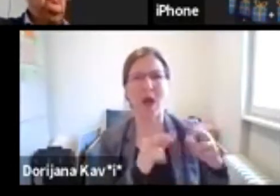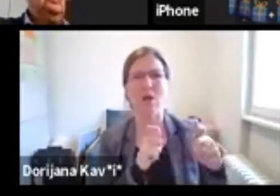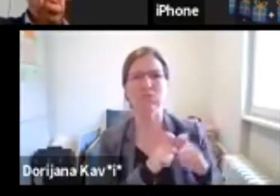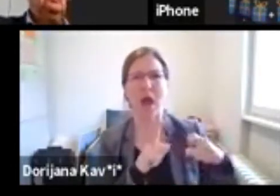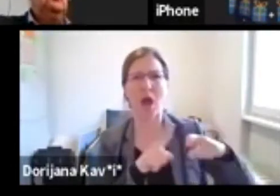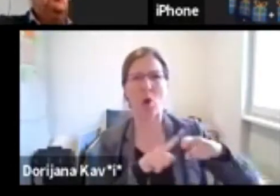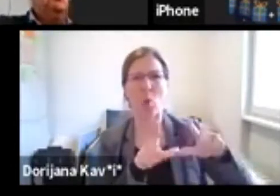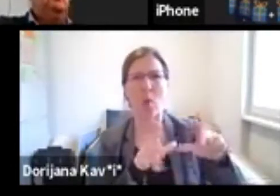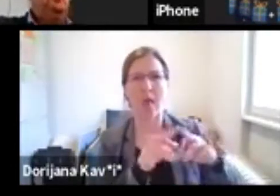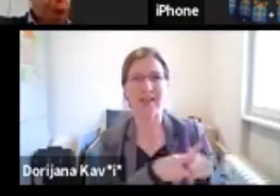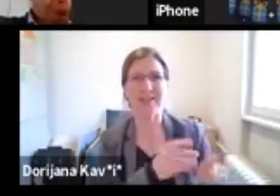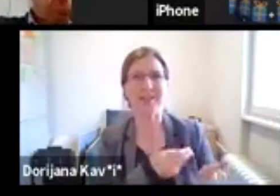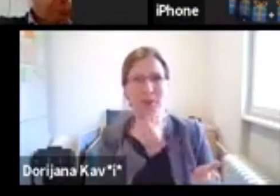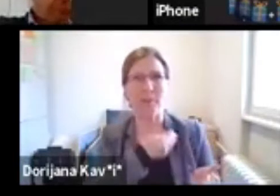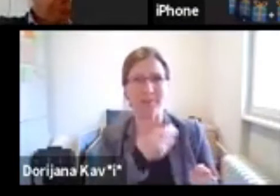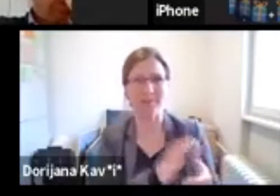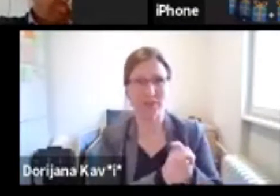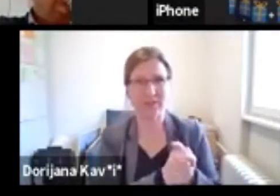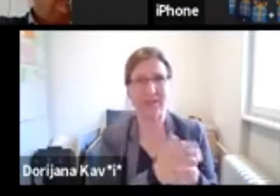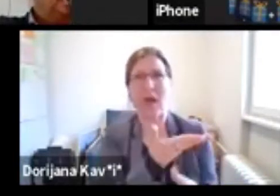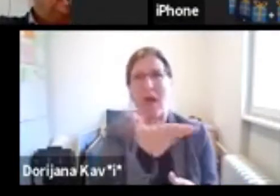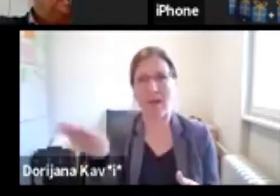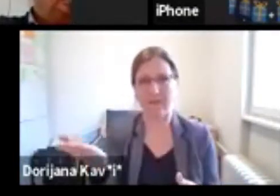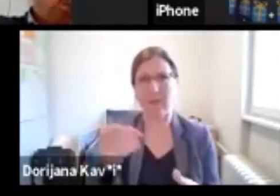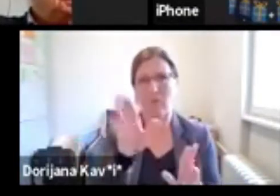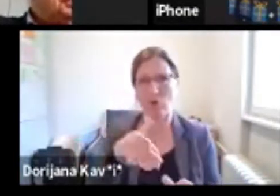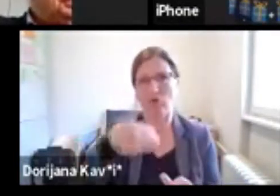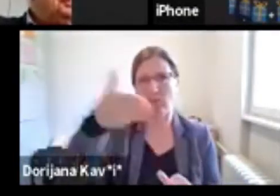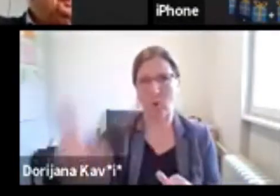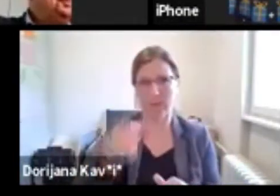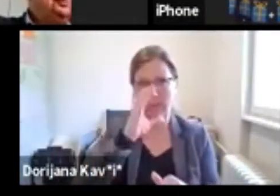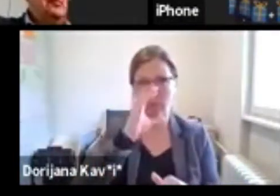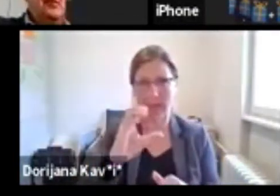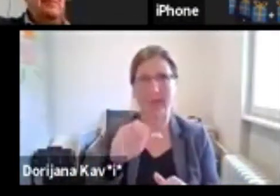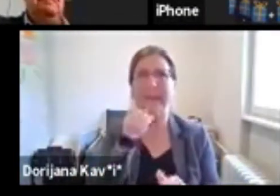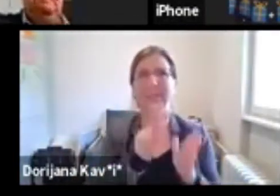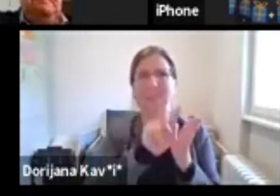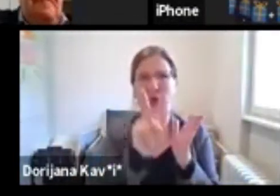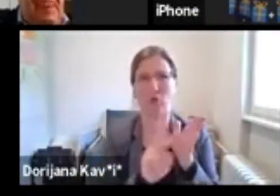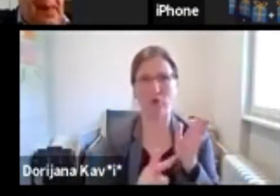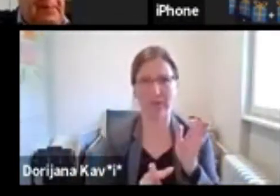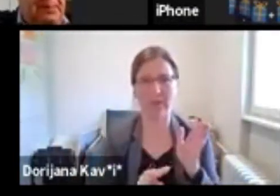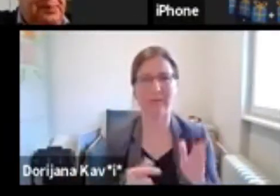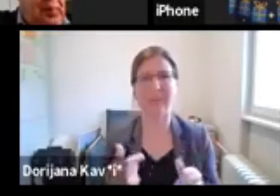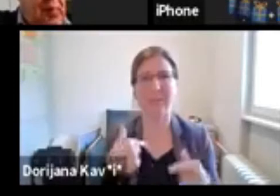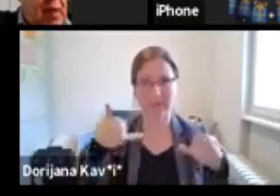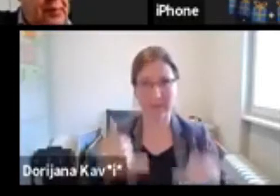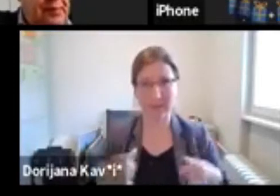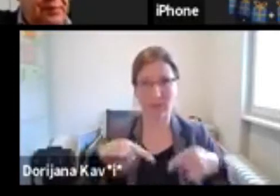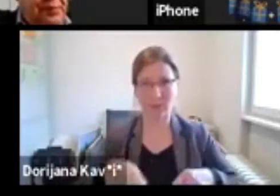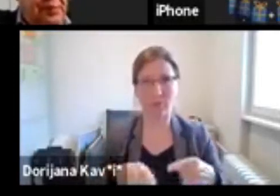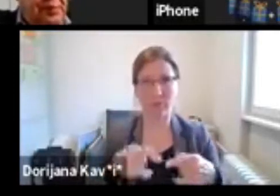i vidjet ćete i moći sve skupa pročitati svima im i ovim putem i ovom